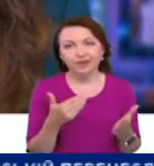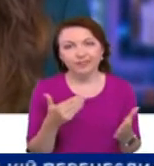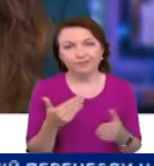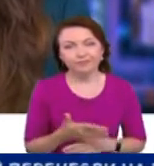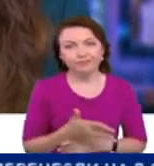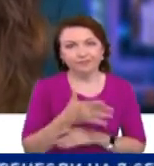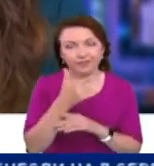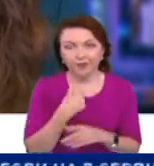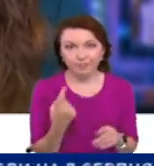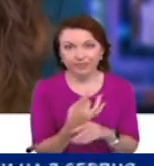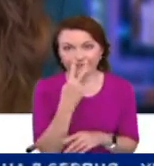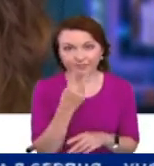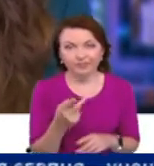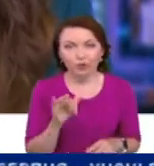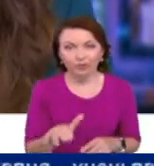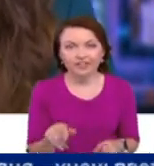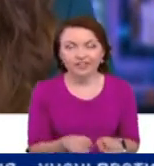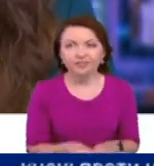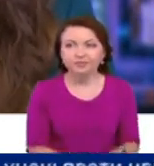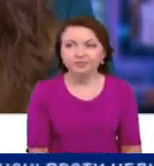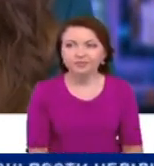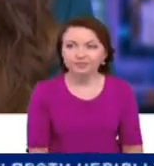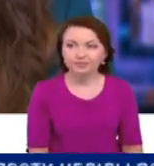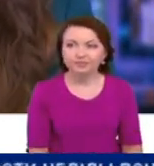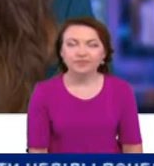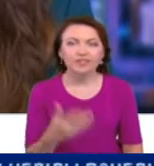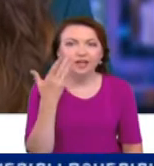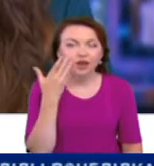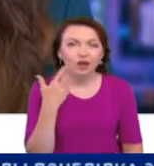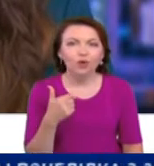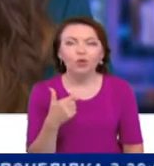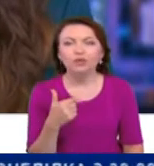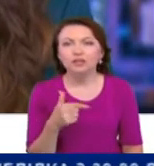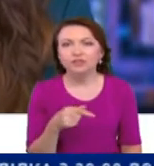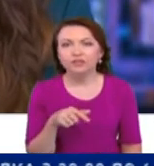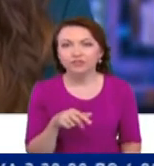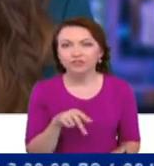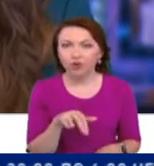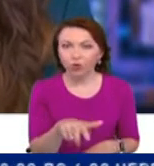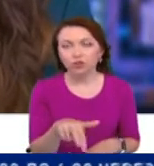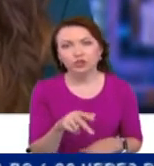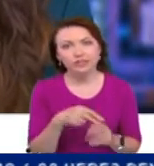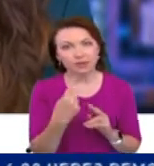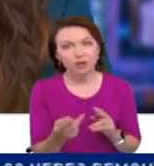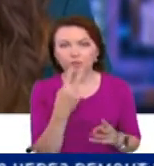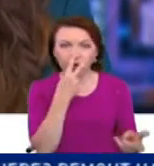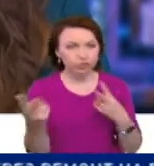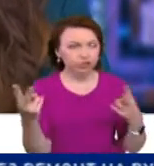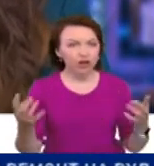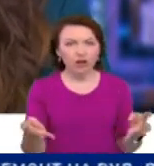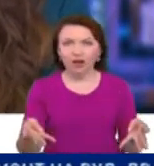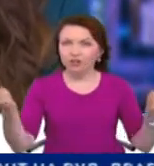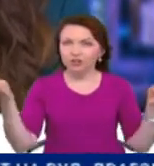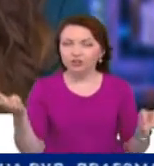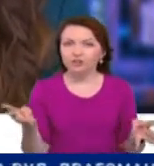вперше побачила у вас в басейні. Ось коли виходиш стрибати і бачиш глядачів по-іншому все,